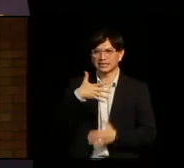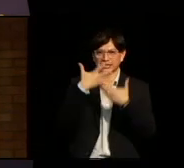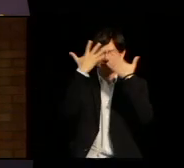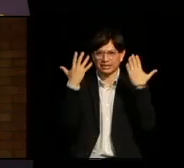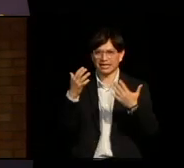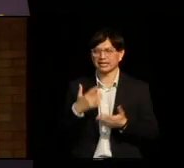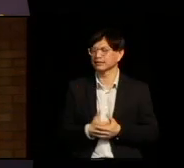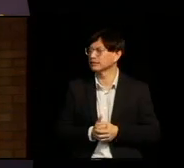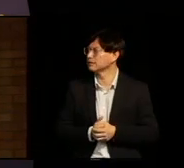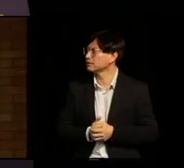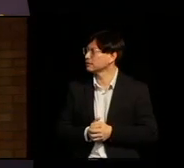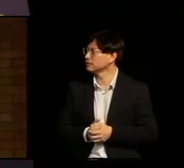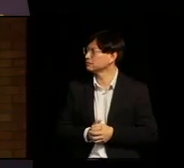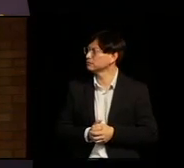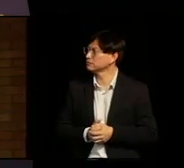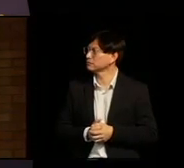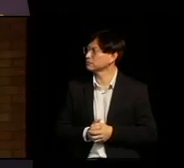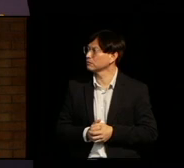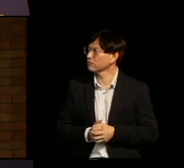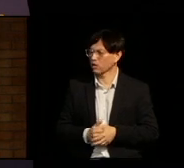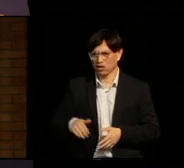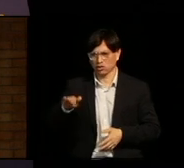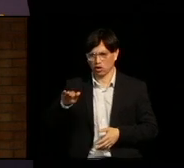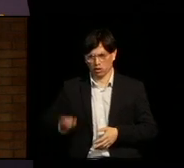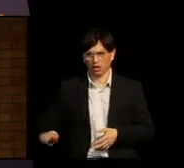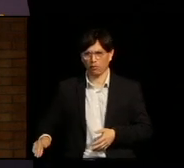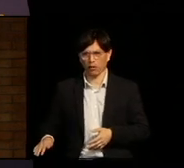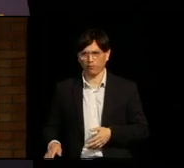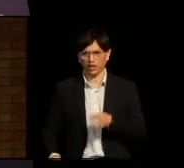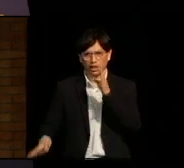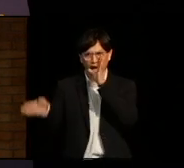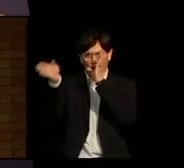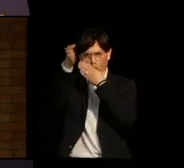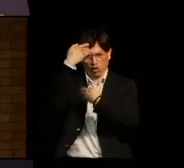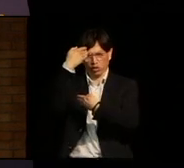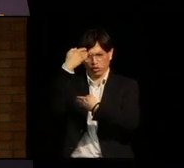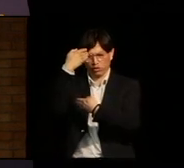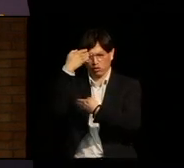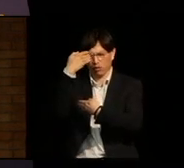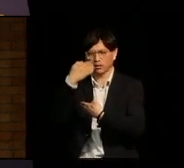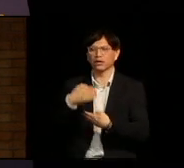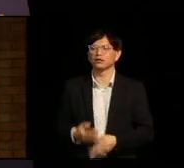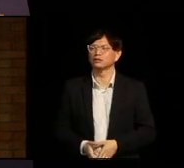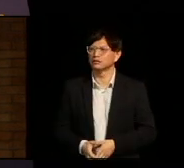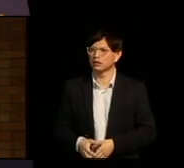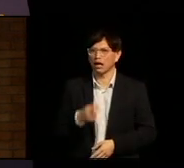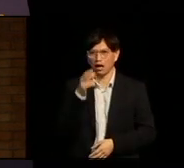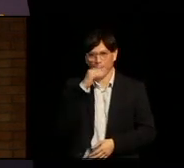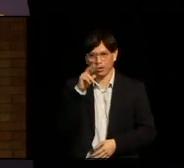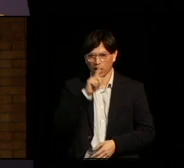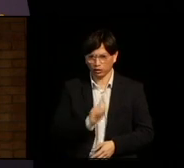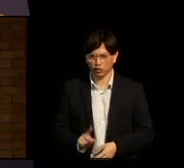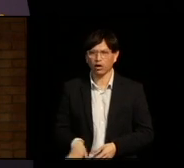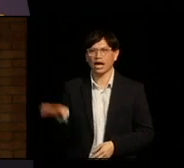affacciata una bambina con autismo grave non verbale e da cui mamma ha chiesto la comunione e la